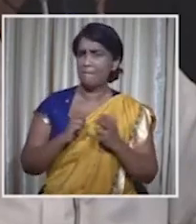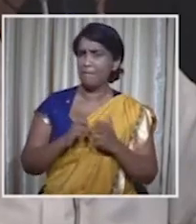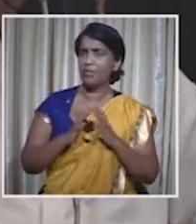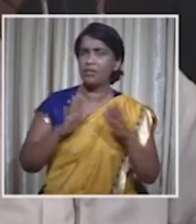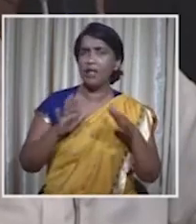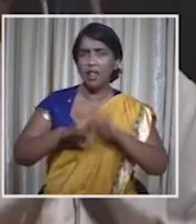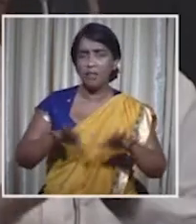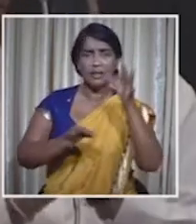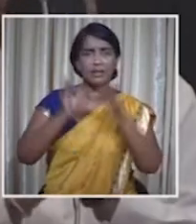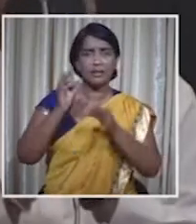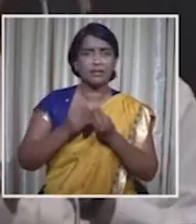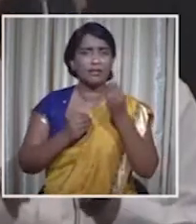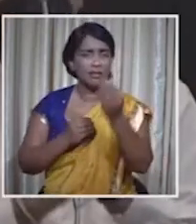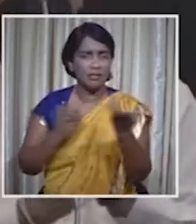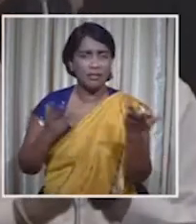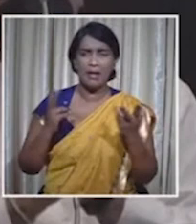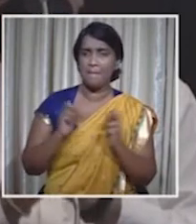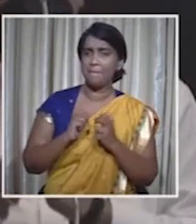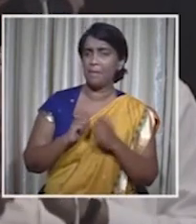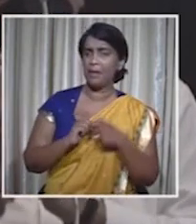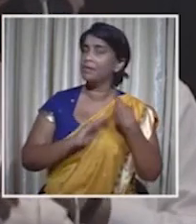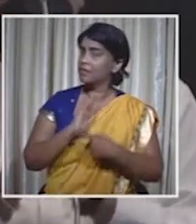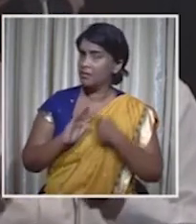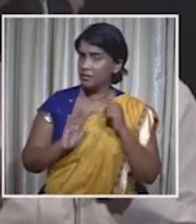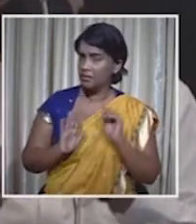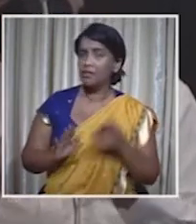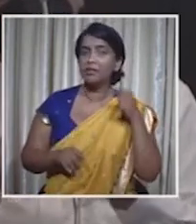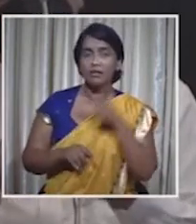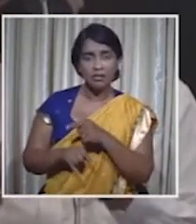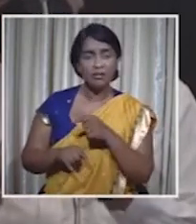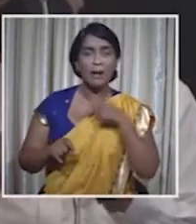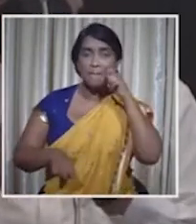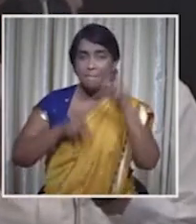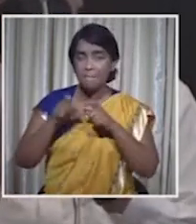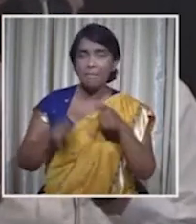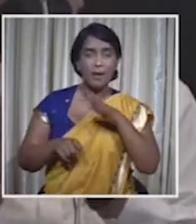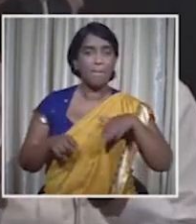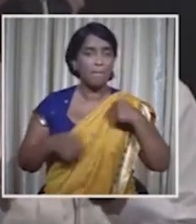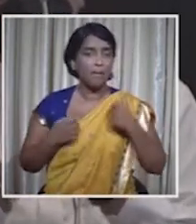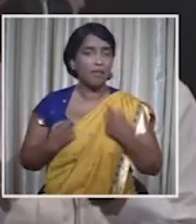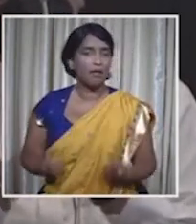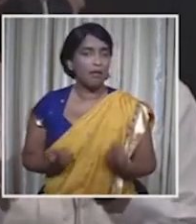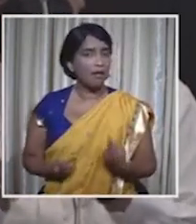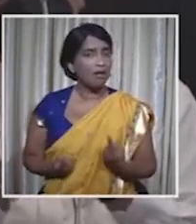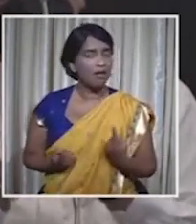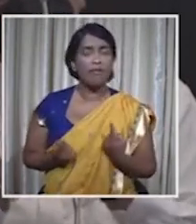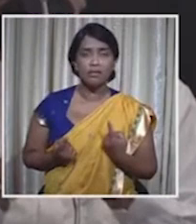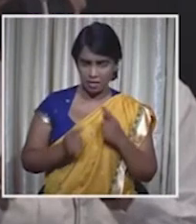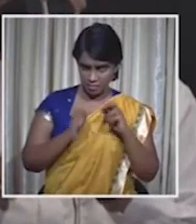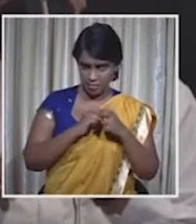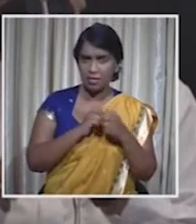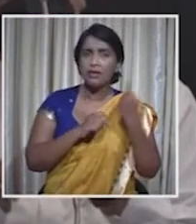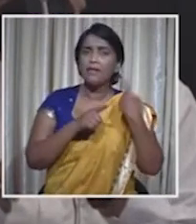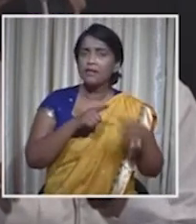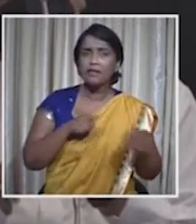මෙච්චර අර්බුදයක් තියෙද්දි දරුවට කිරි පැකට් එක අරන් දෙන්න බැරි තත්ත්වයට රටපත් වෙලා තිබෙද්දි ඒවට ජනතාවගේ මූලික අවශ්‍යතා වලට විතරද